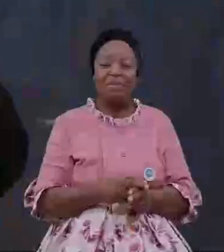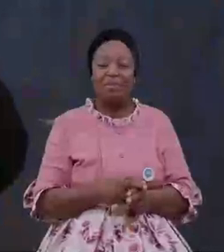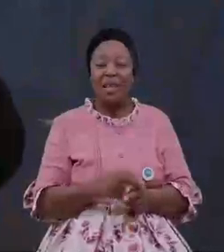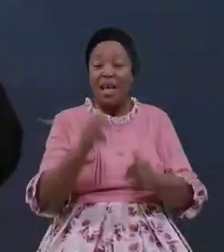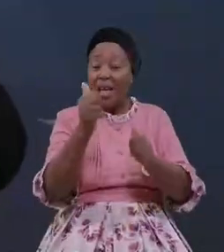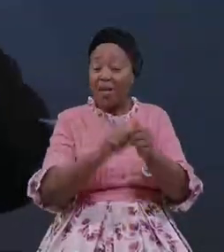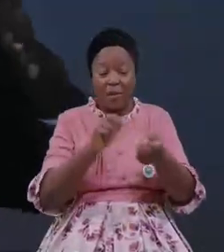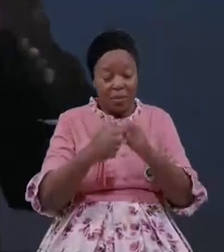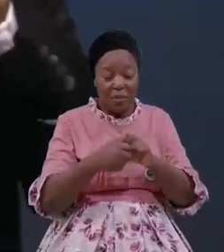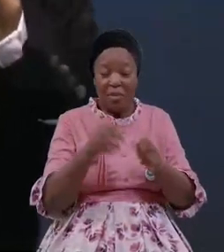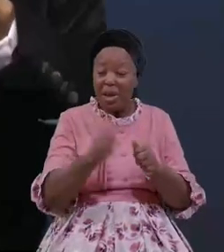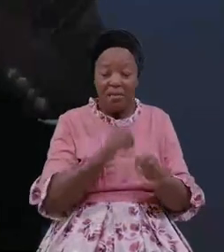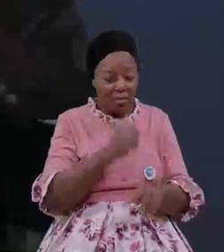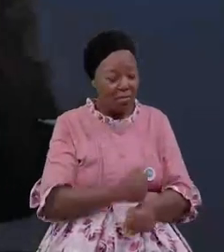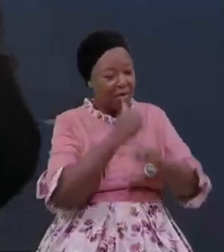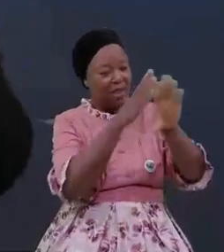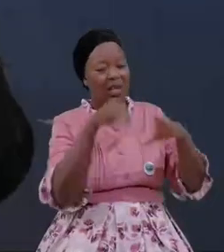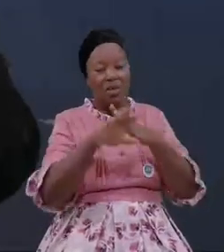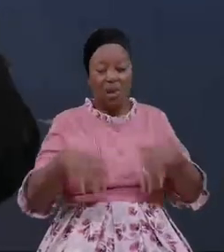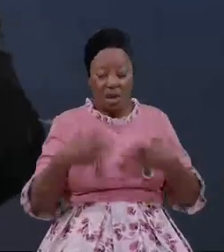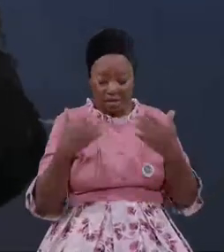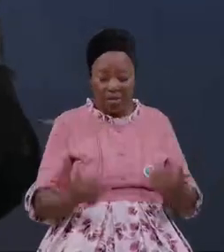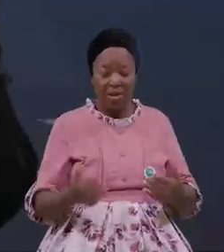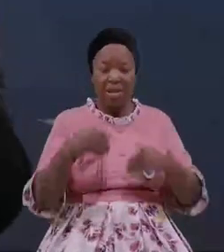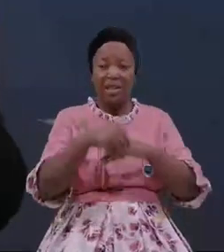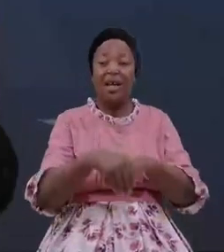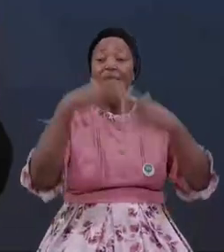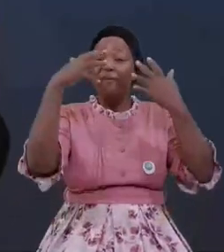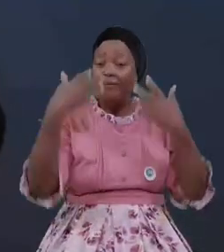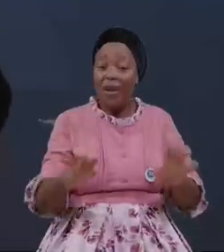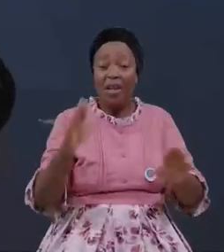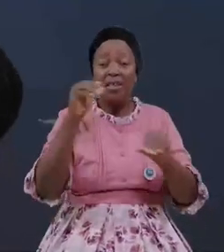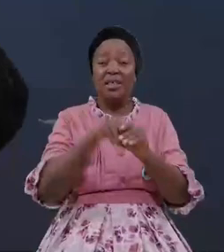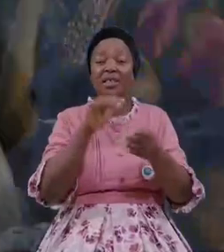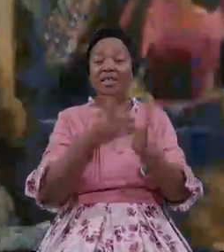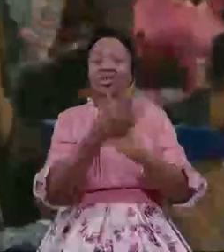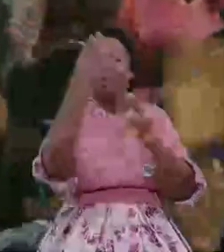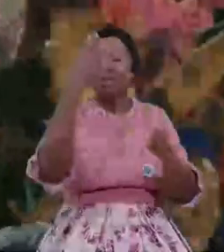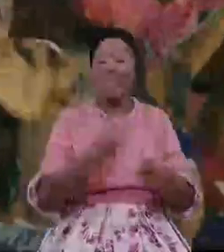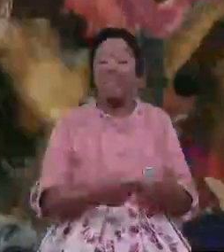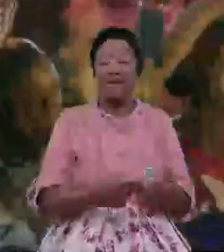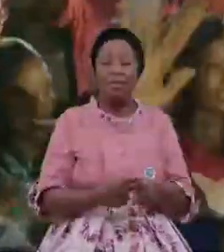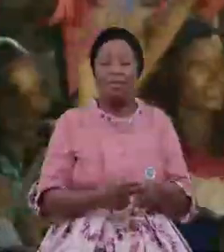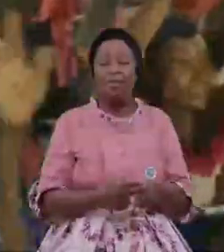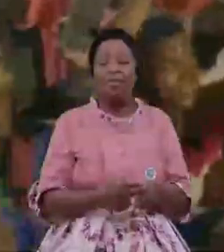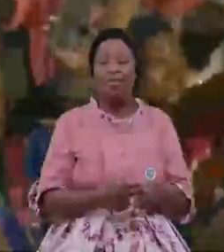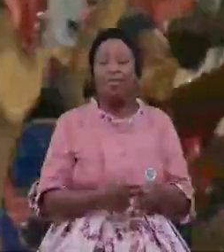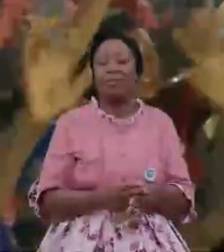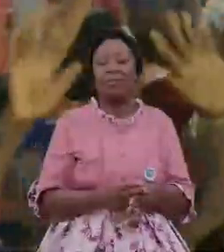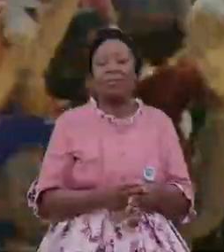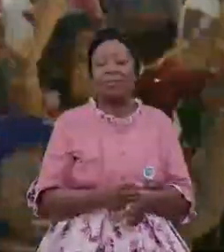fin tout problème toute montagne dans votre vie ne seront plus là au nom